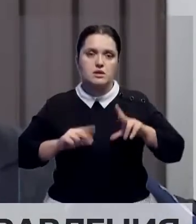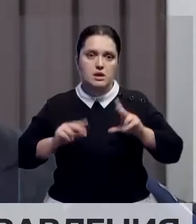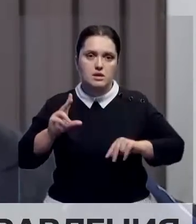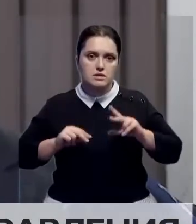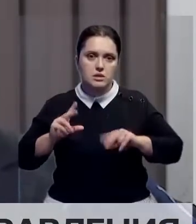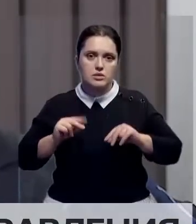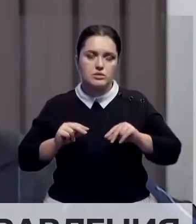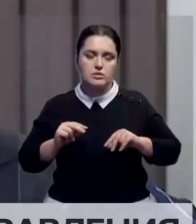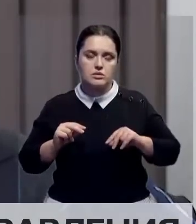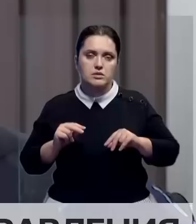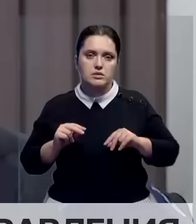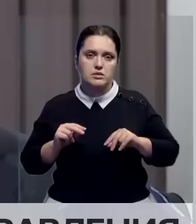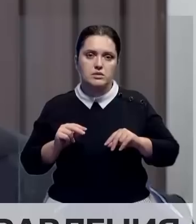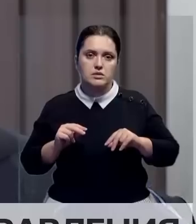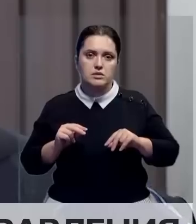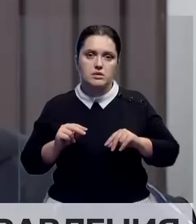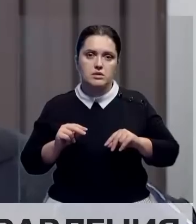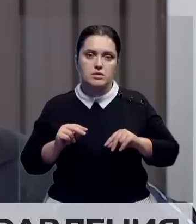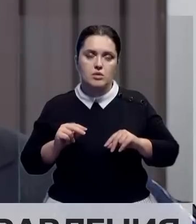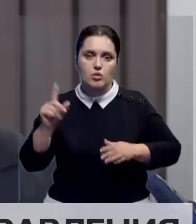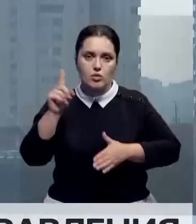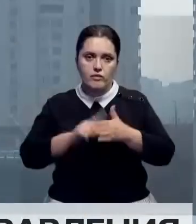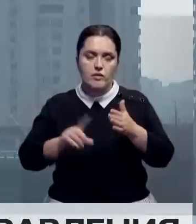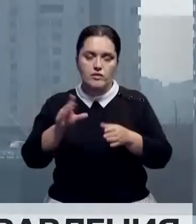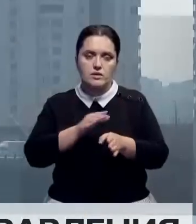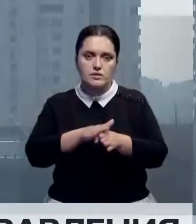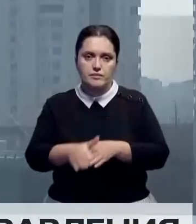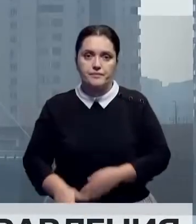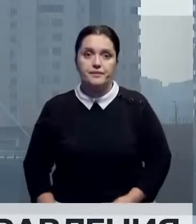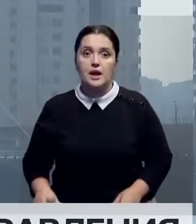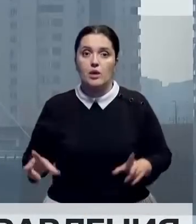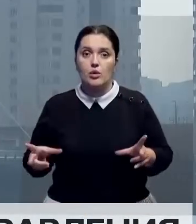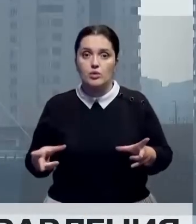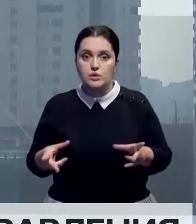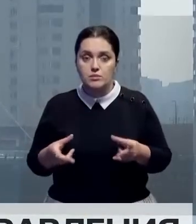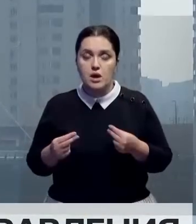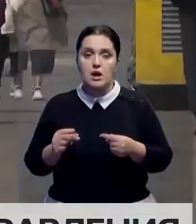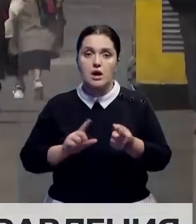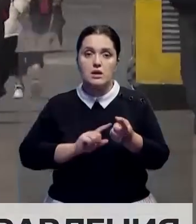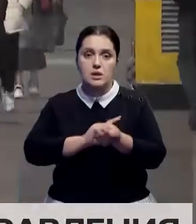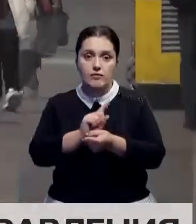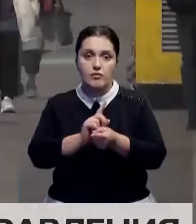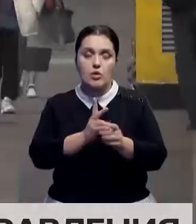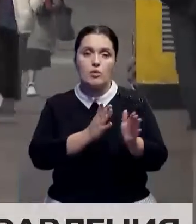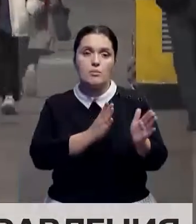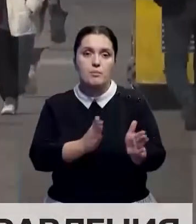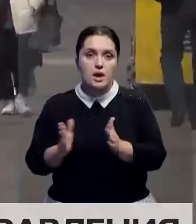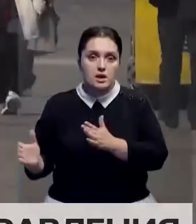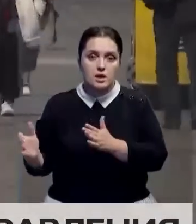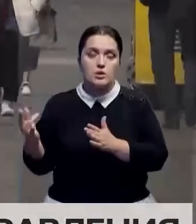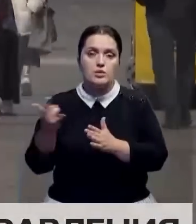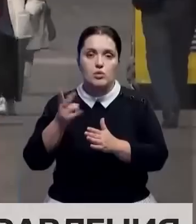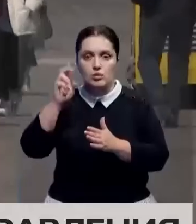тогда, если будет высокая уверенность, что все это будет реализовано. Для успешного проведения реформ в порядок нужно привести